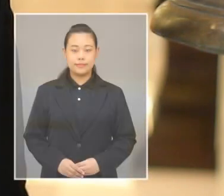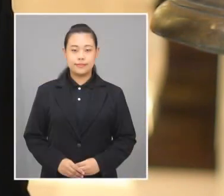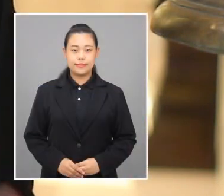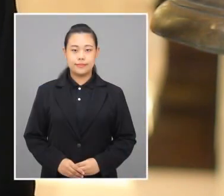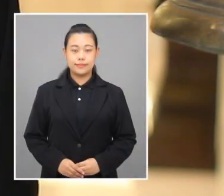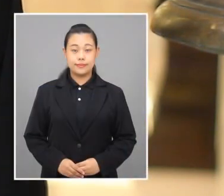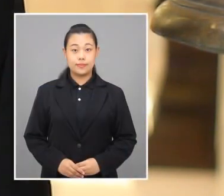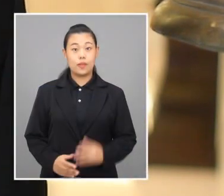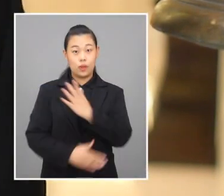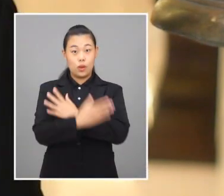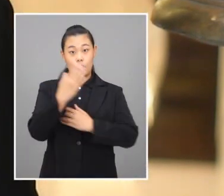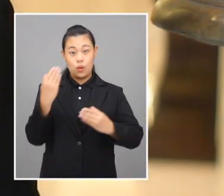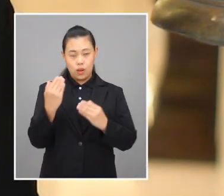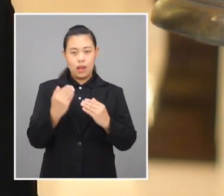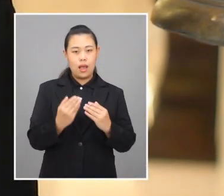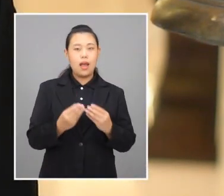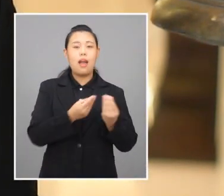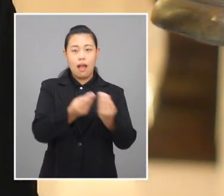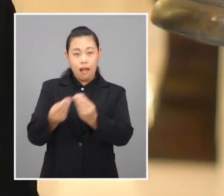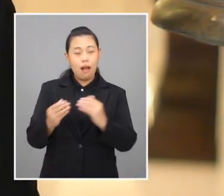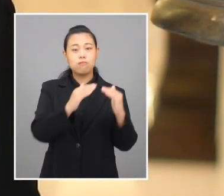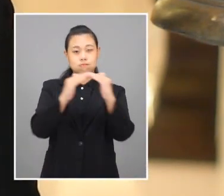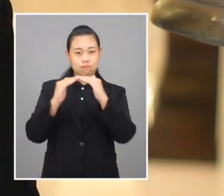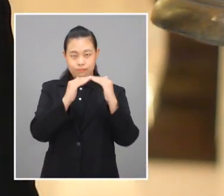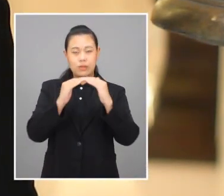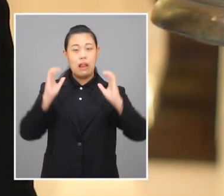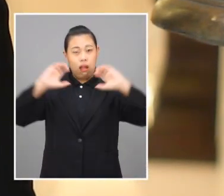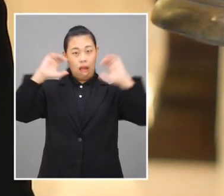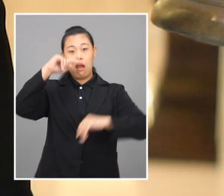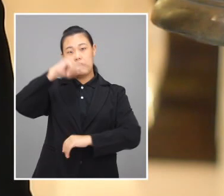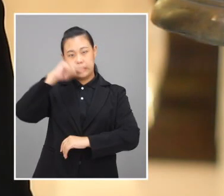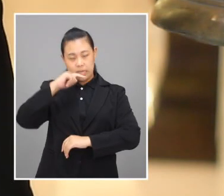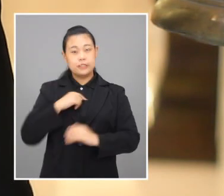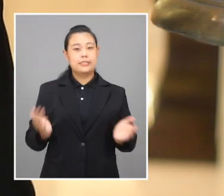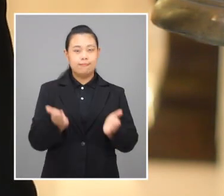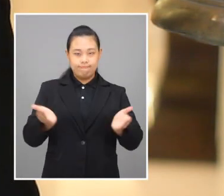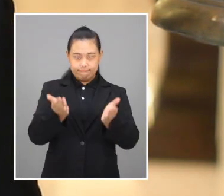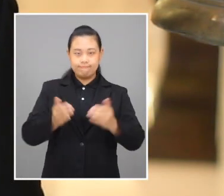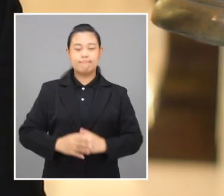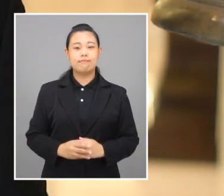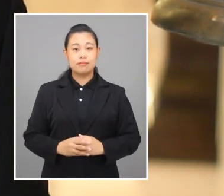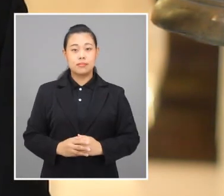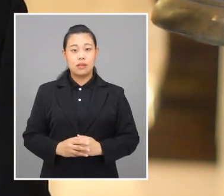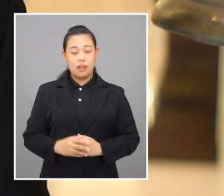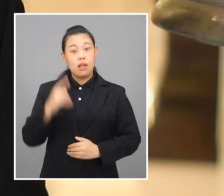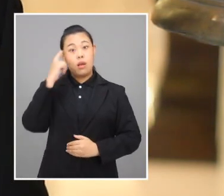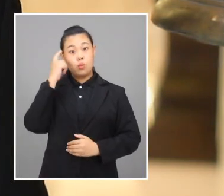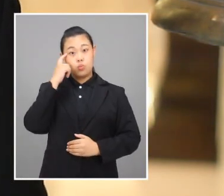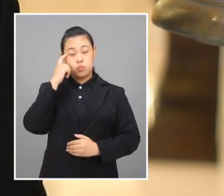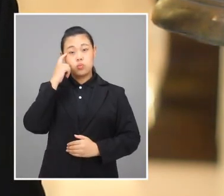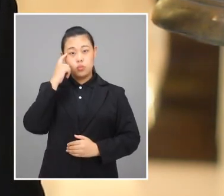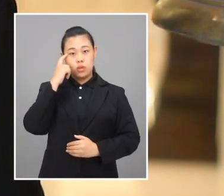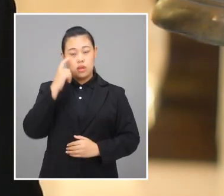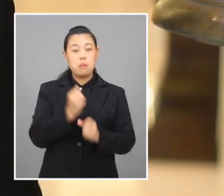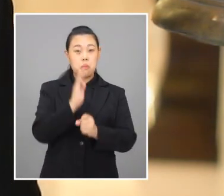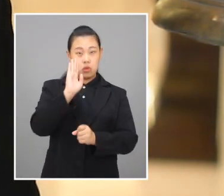การสร้างโอกาสให้เกิดความเท่าเทียมกันในสังคมนั้นเป็นสิ่งที่ทางรัฐบาลไทยพยายามกระทำอยู่นะคะทราบไหมคะว่าหากบริษั